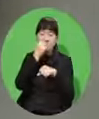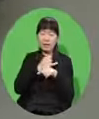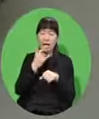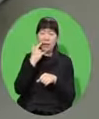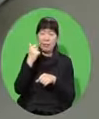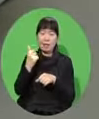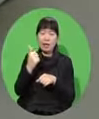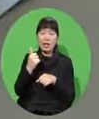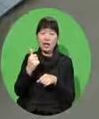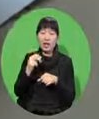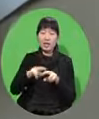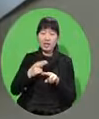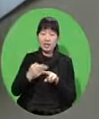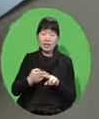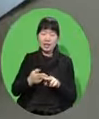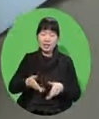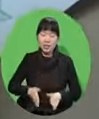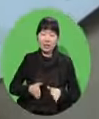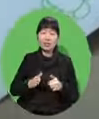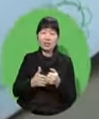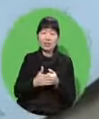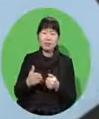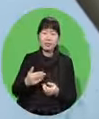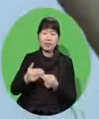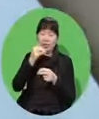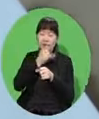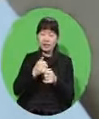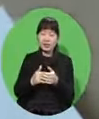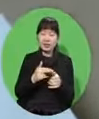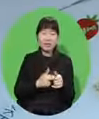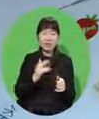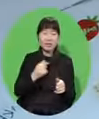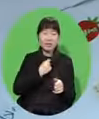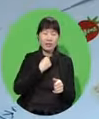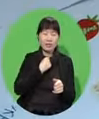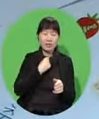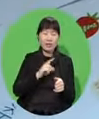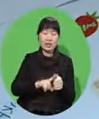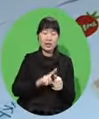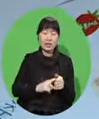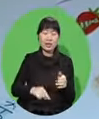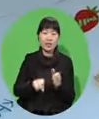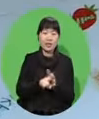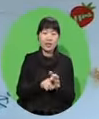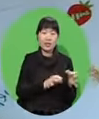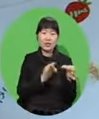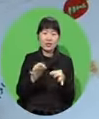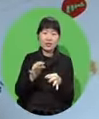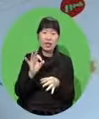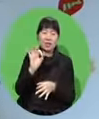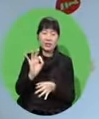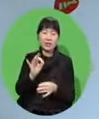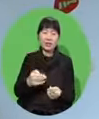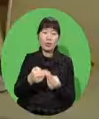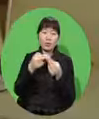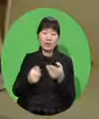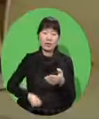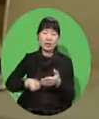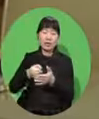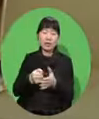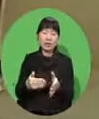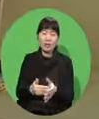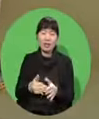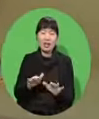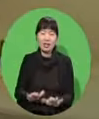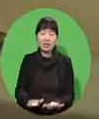아빠 생신 선물이라는 목표를 위해 저축하고 선생님이 되고 싶은 재원이의 미래를 위해 투자금을 모으기로 했습니다.